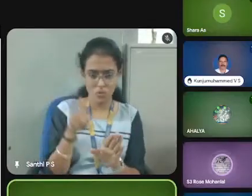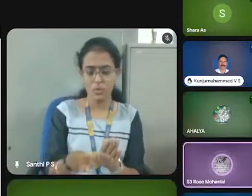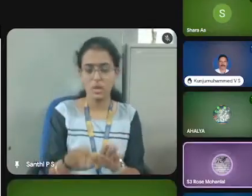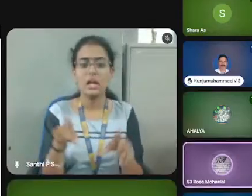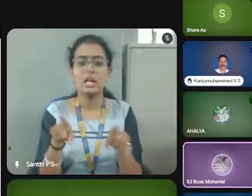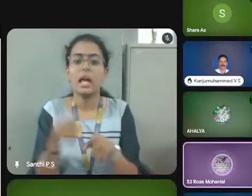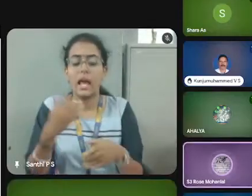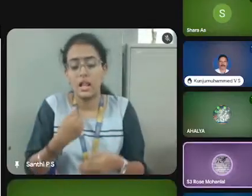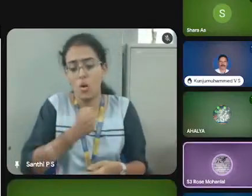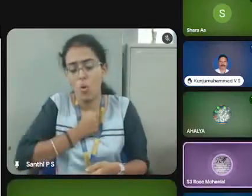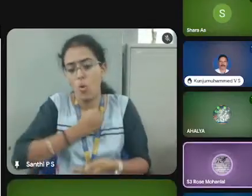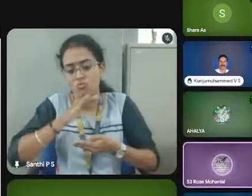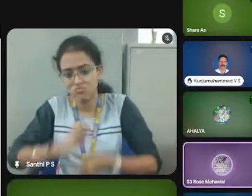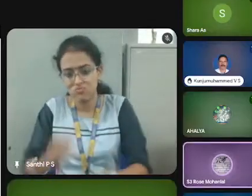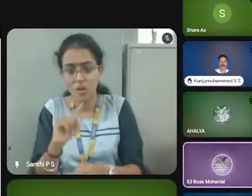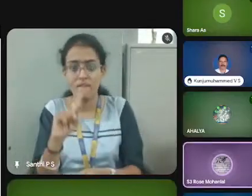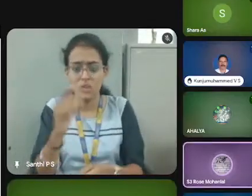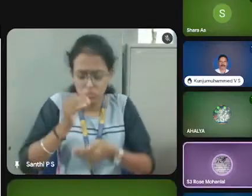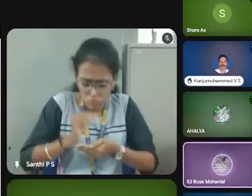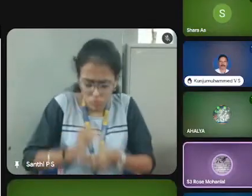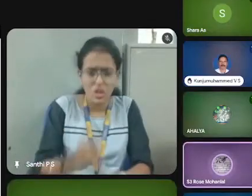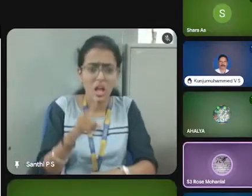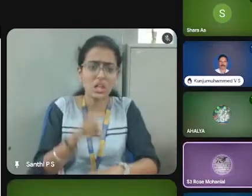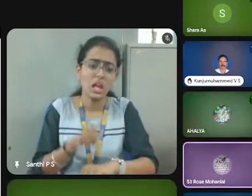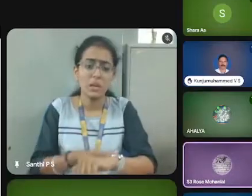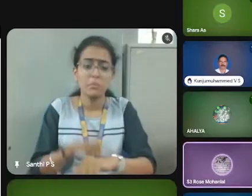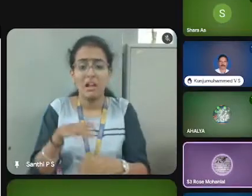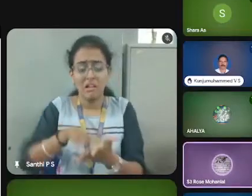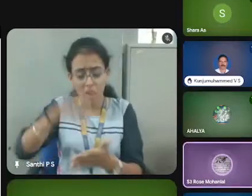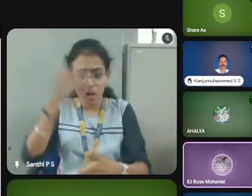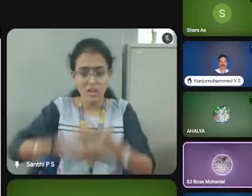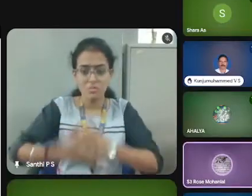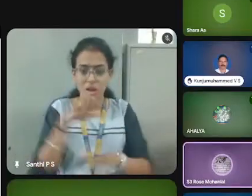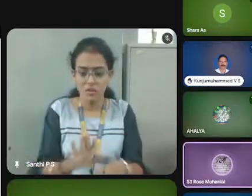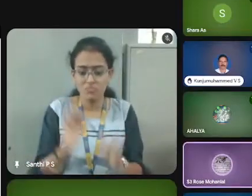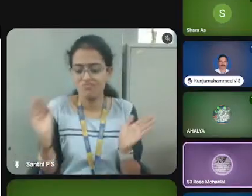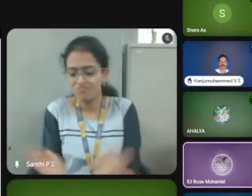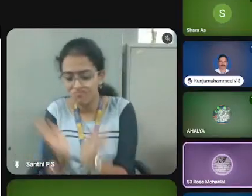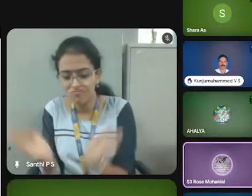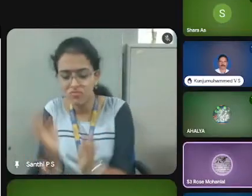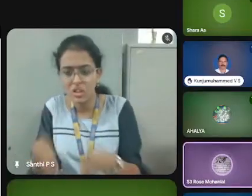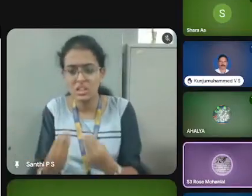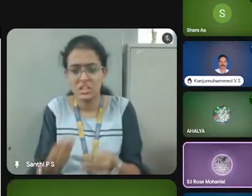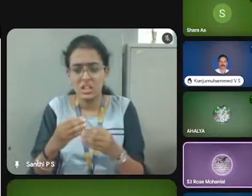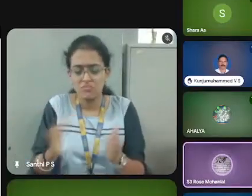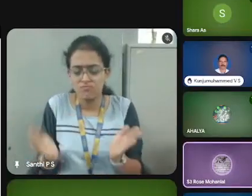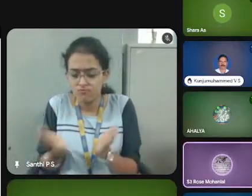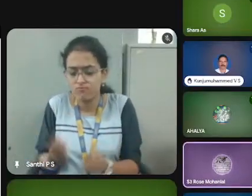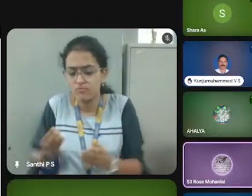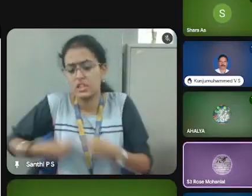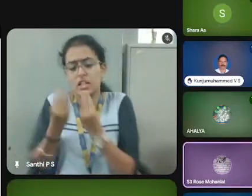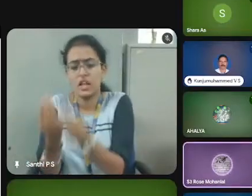അത് എന്റെ മോൾക്ക് വളരെ കുഞ്ഞിലെ അത് ഡിറ്റക്ട് ചെയ്തതാണ്. നമ്മൾ അത്രയും സപ്പോർട്ട് ചെയ്ത് എൻകറേജ് ചെയ്ത്